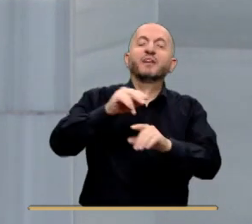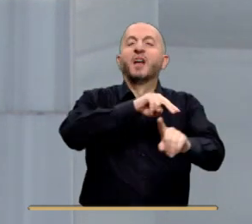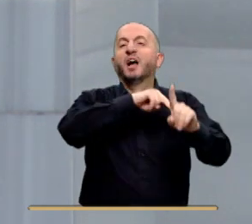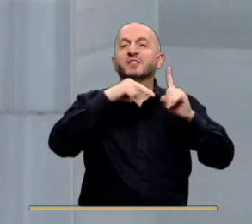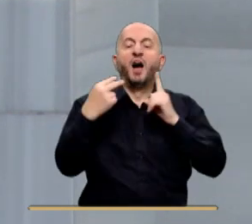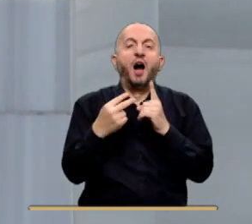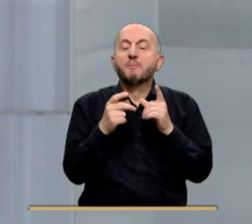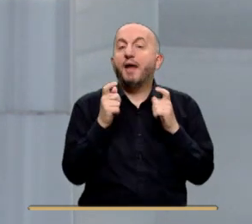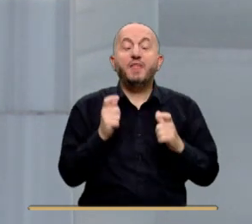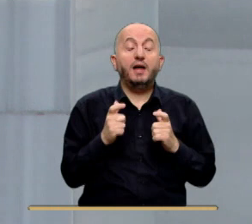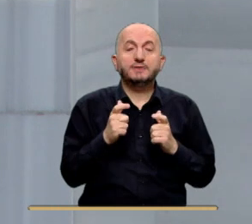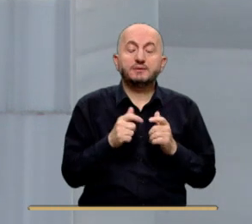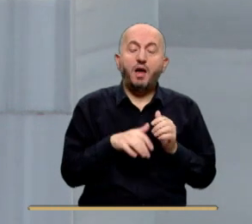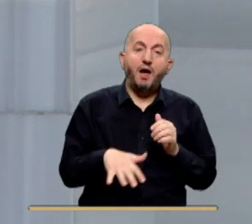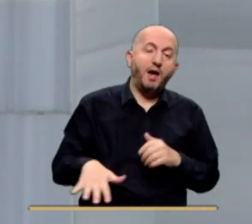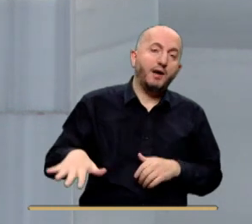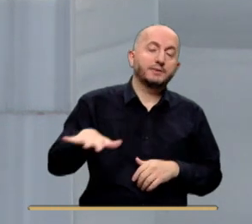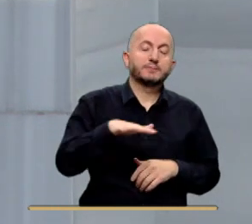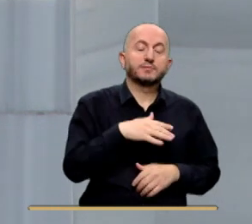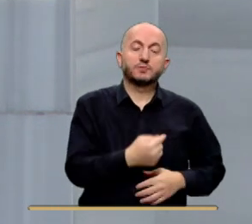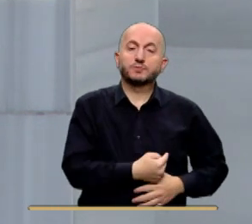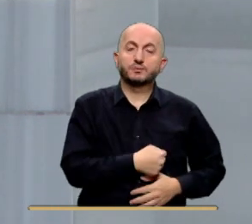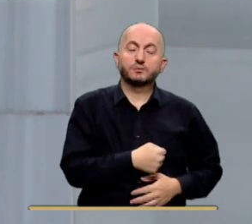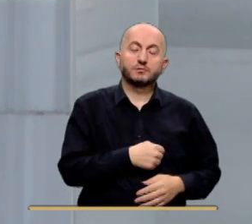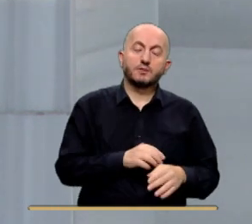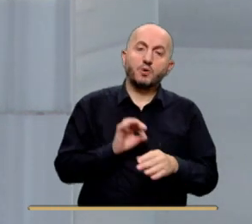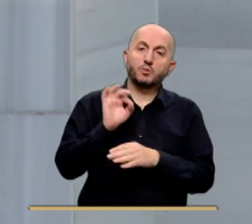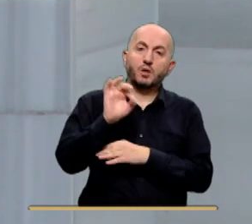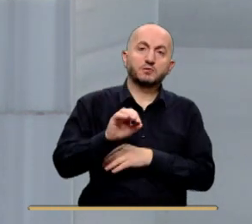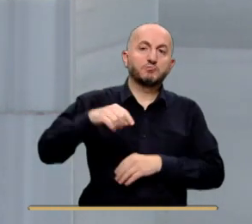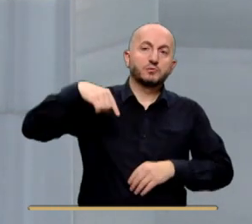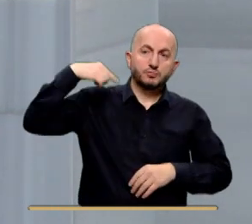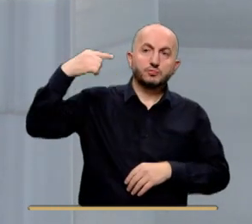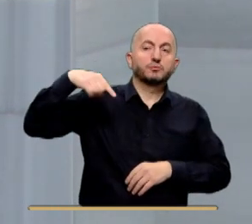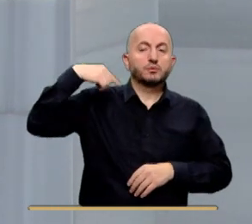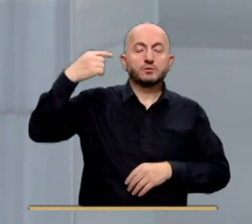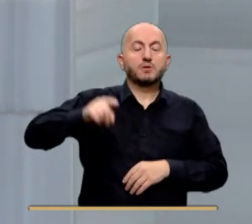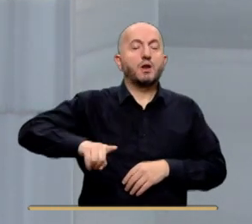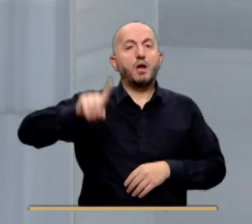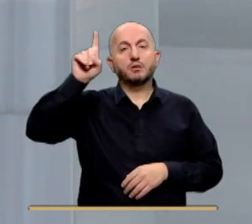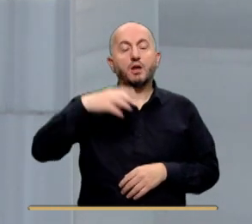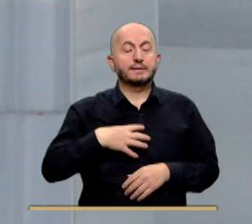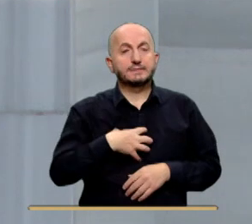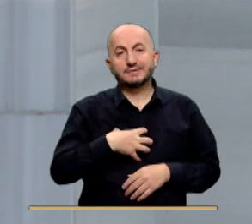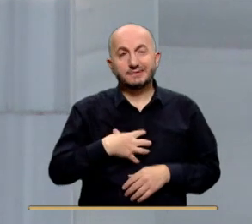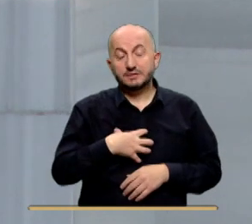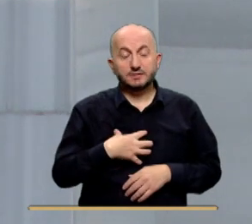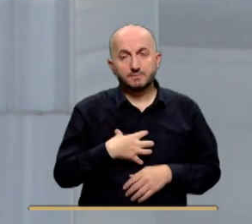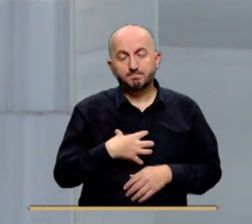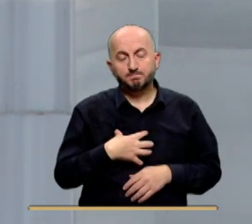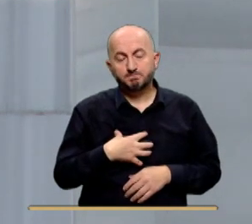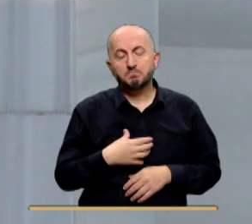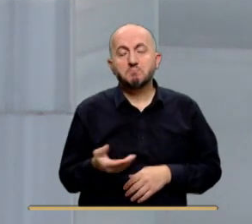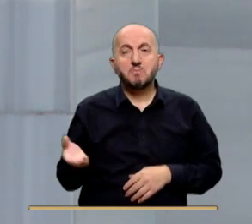nerede? Her biri gönüllere ulaşma niyetiyle Allah'ın dinini